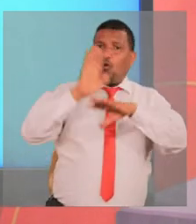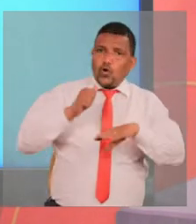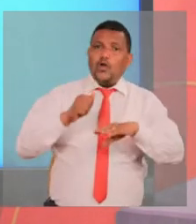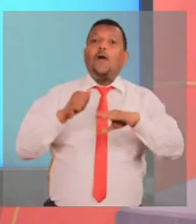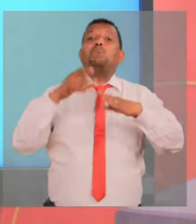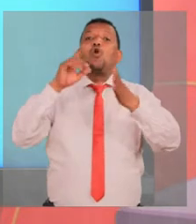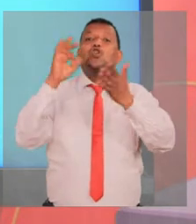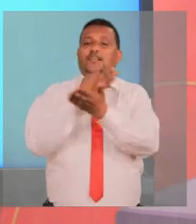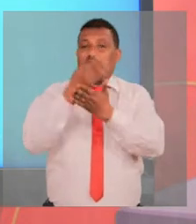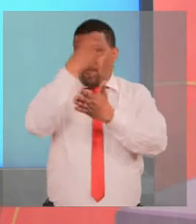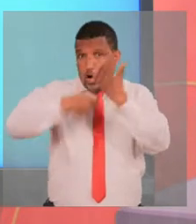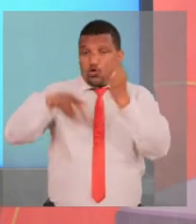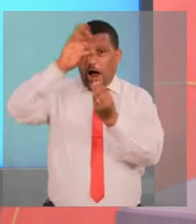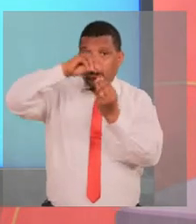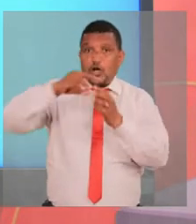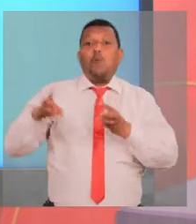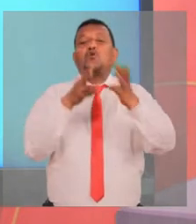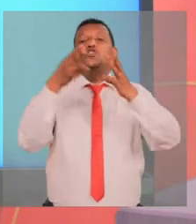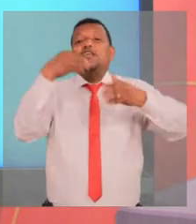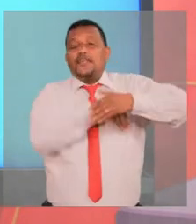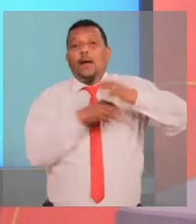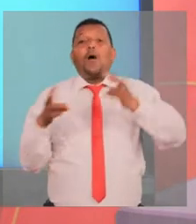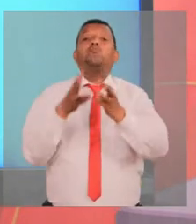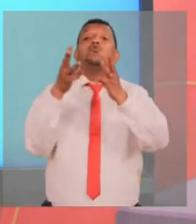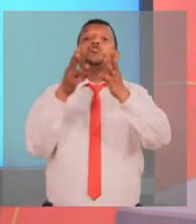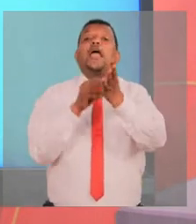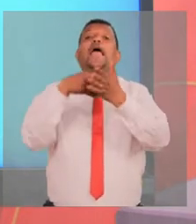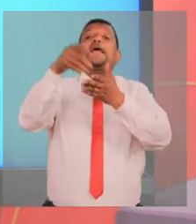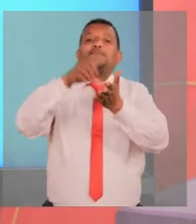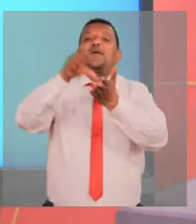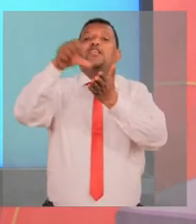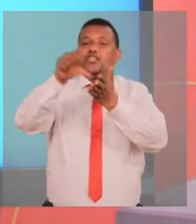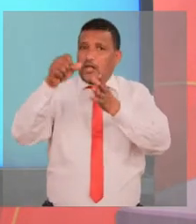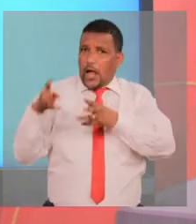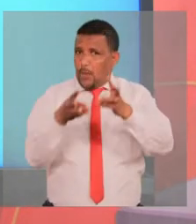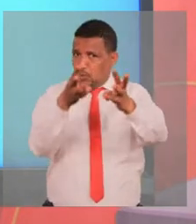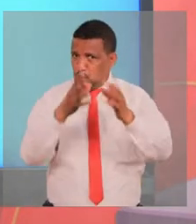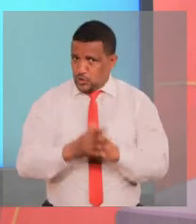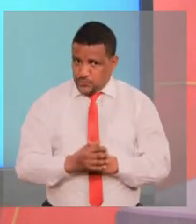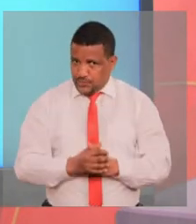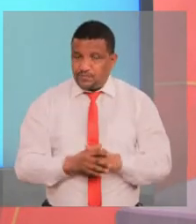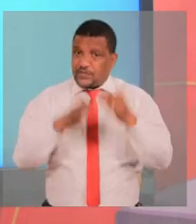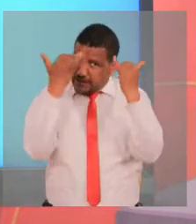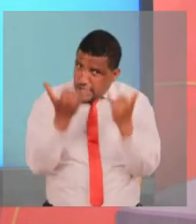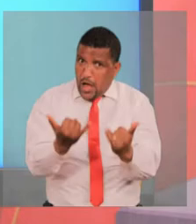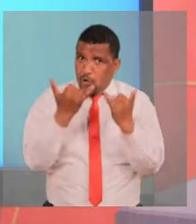क्रॉच अब क्रॉच अब क्रॉच